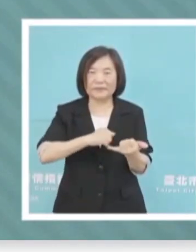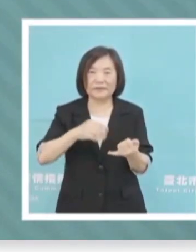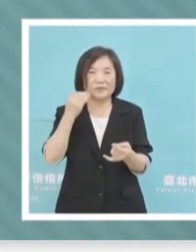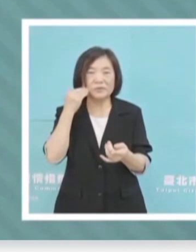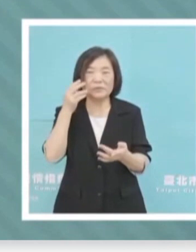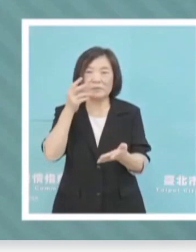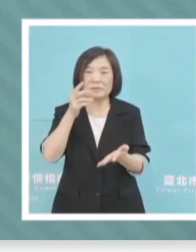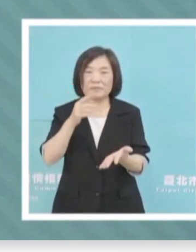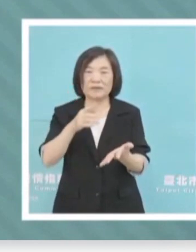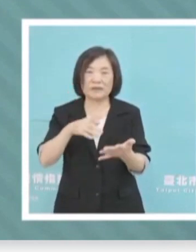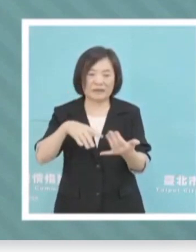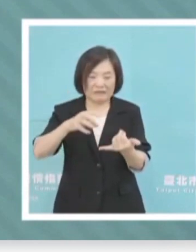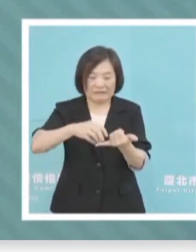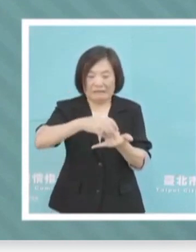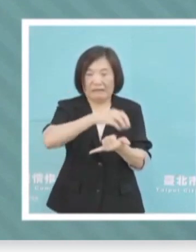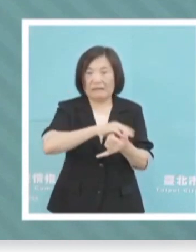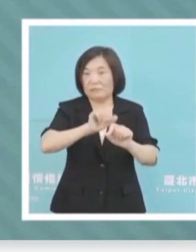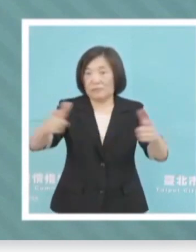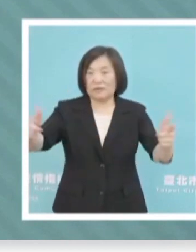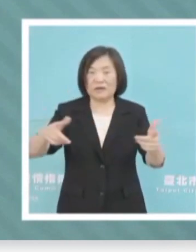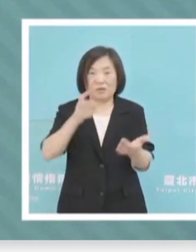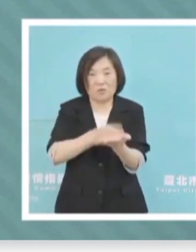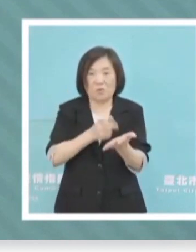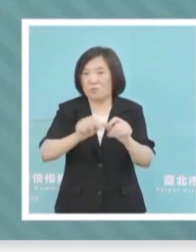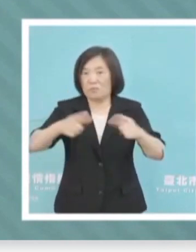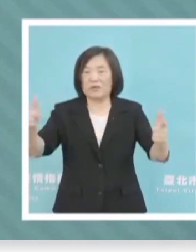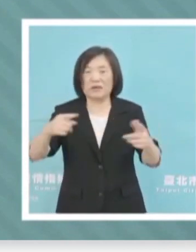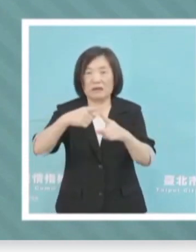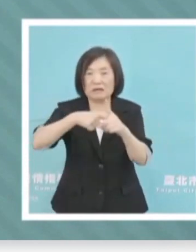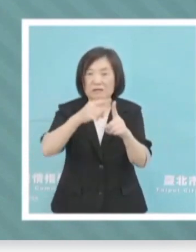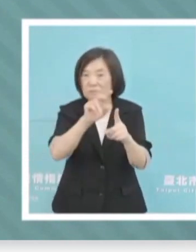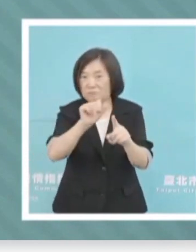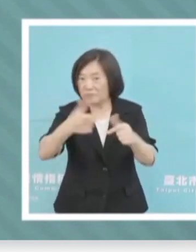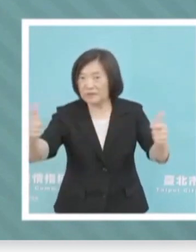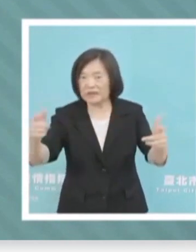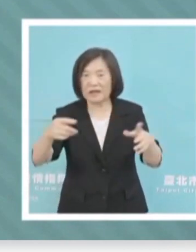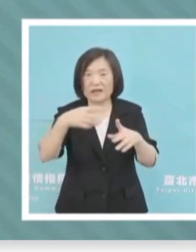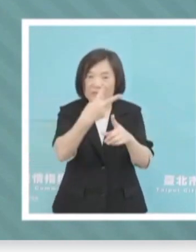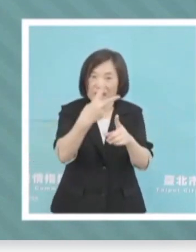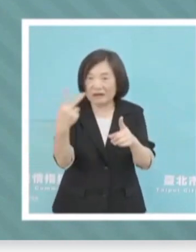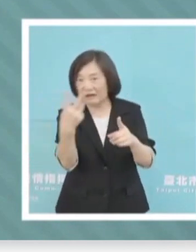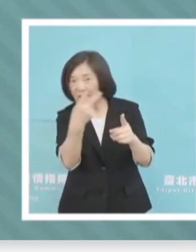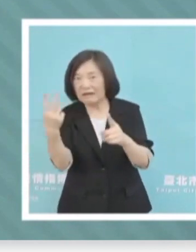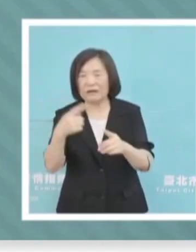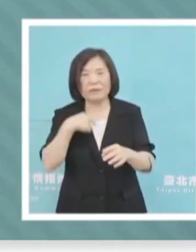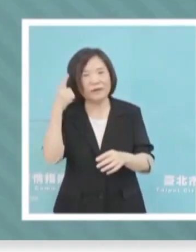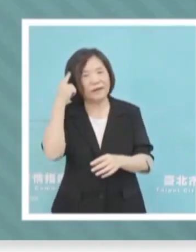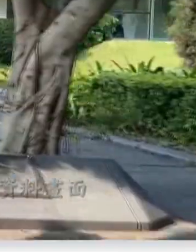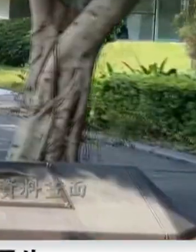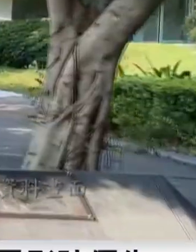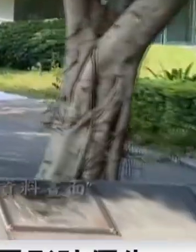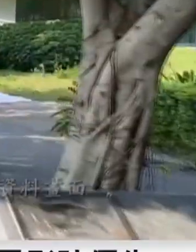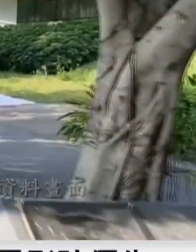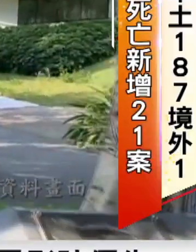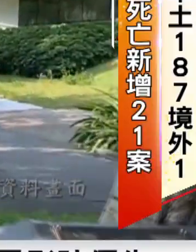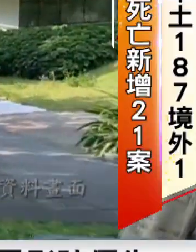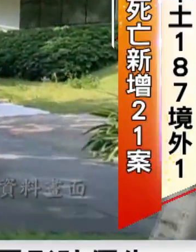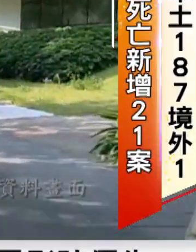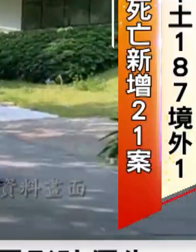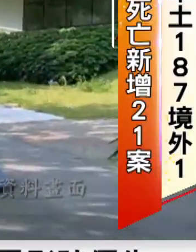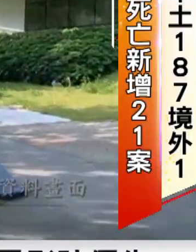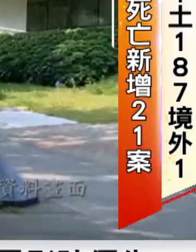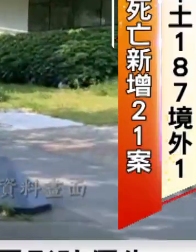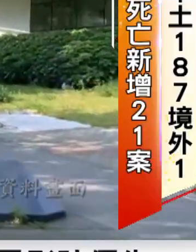要不同的限制要不同级哦，我认为不太容易的哈。 倘若